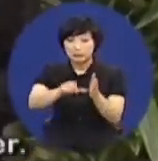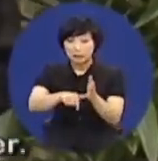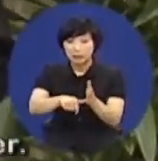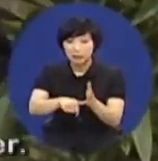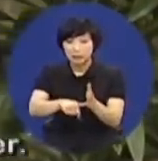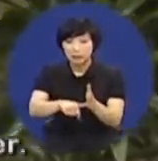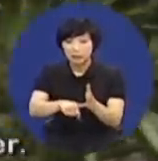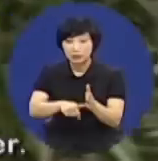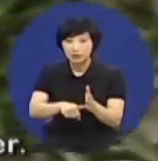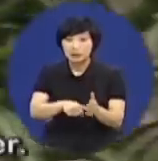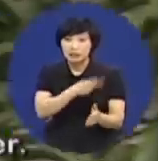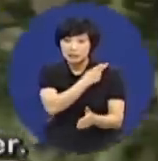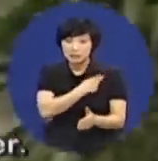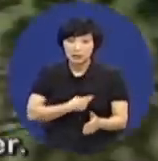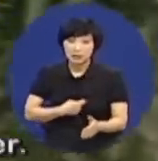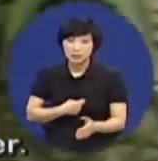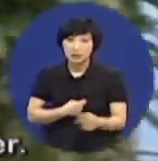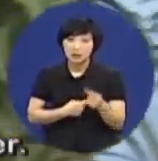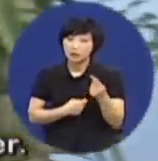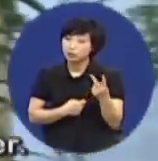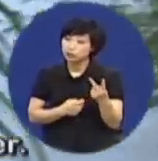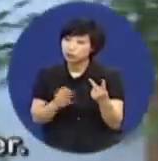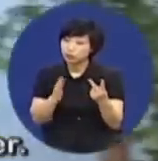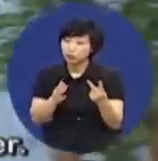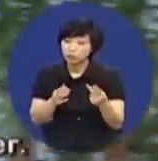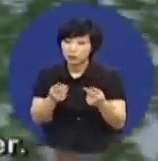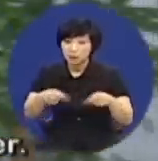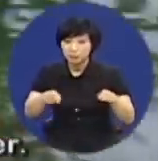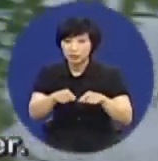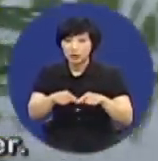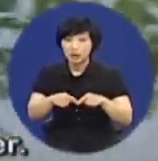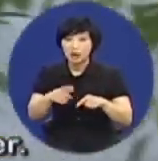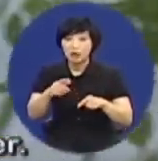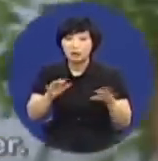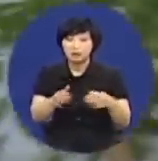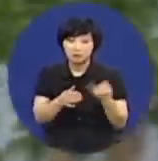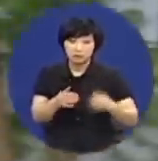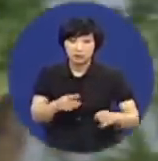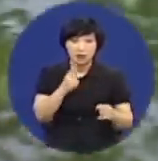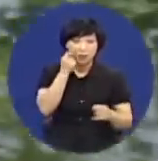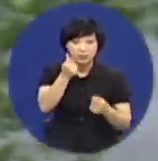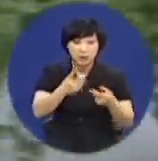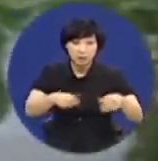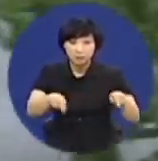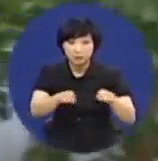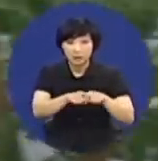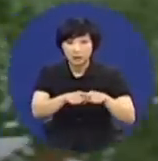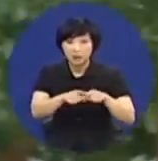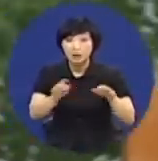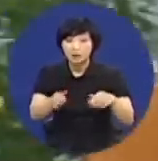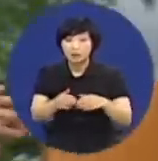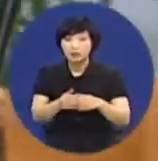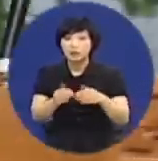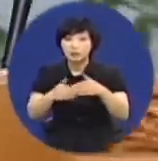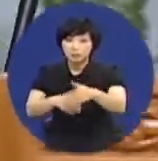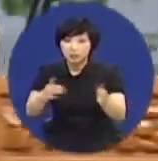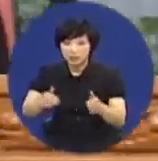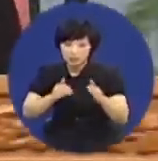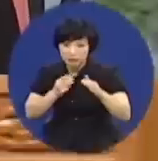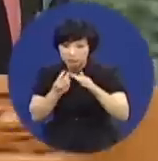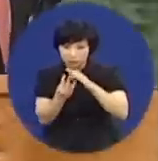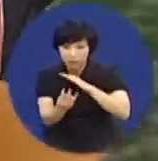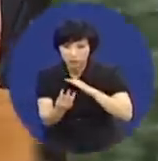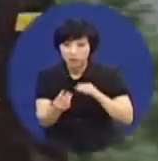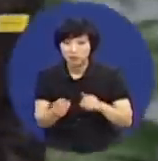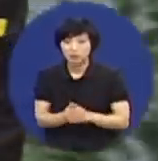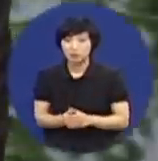その時弟子たちを連れて娘の父親と部屋の中に入ります。そ